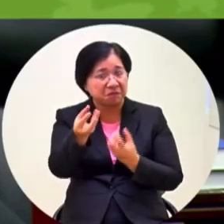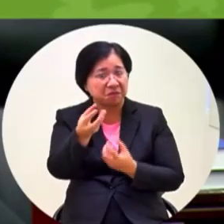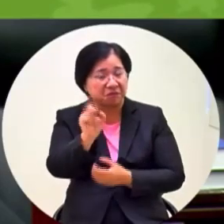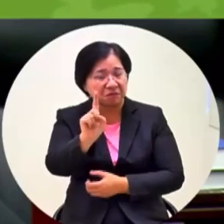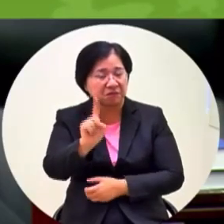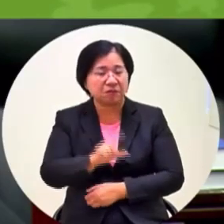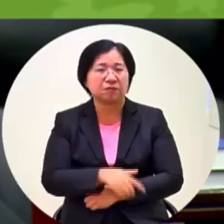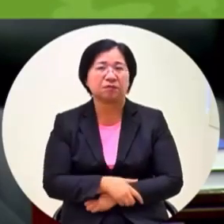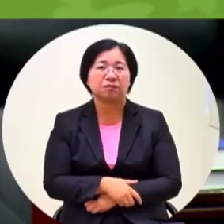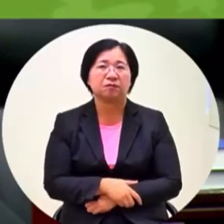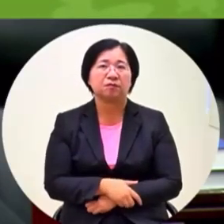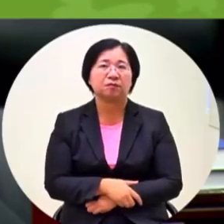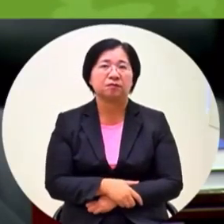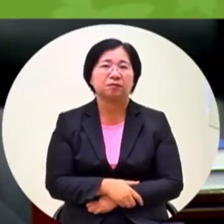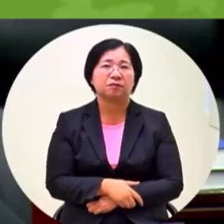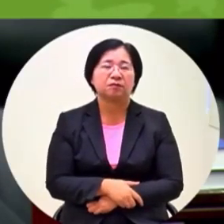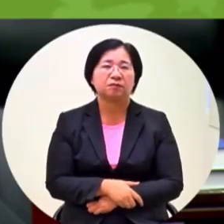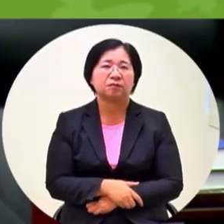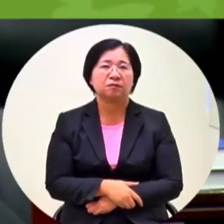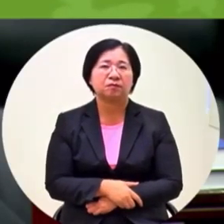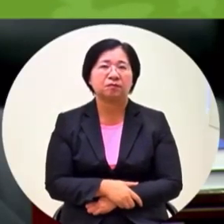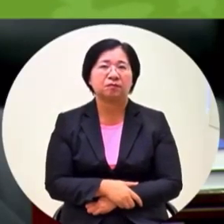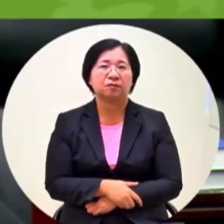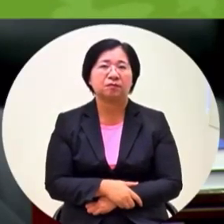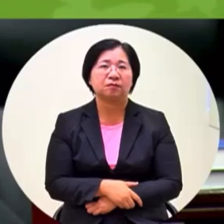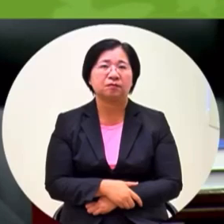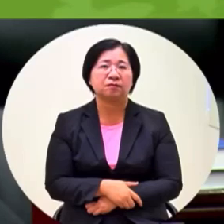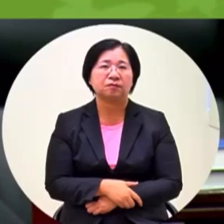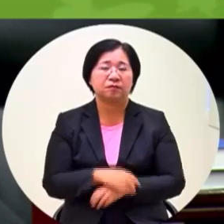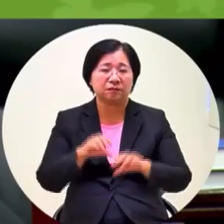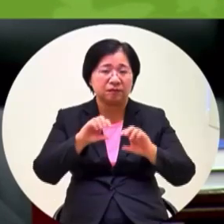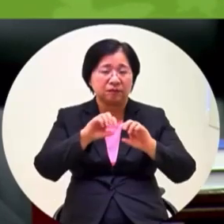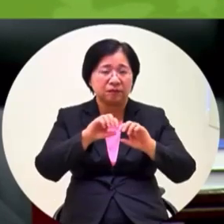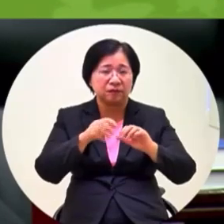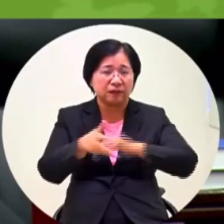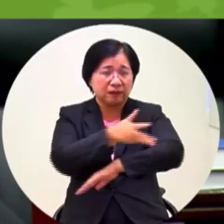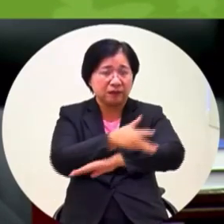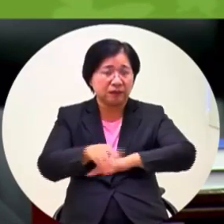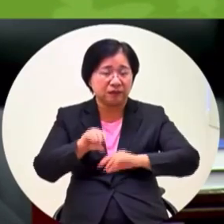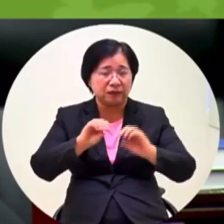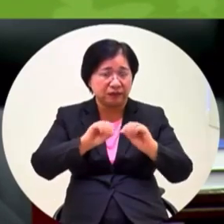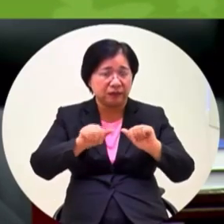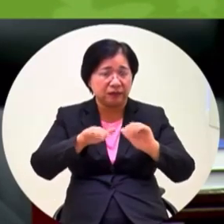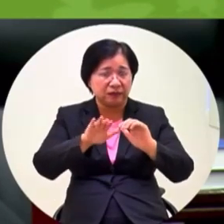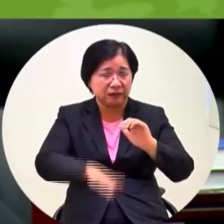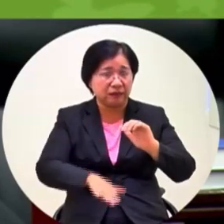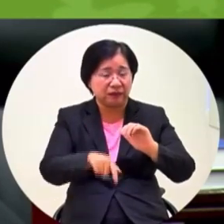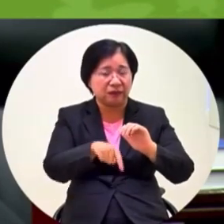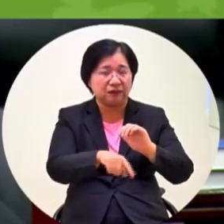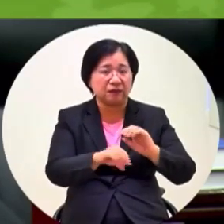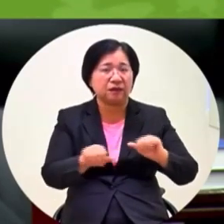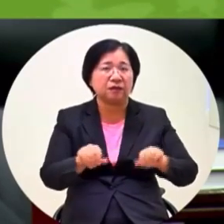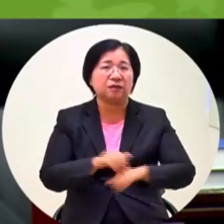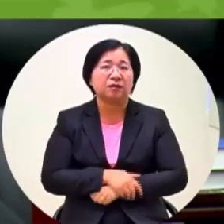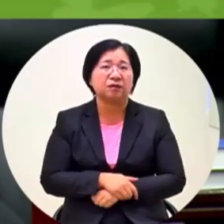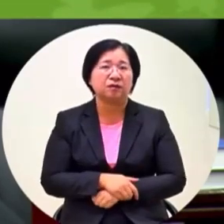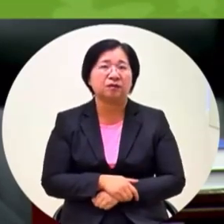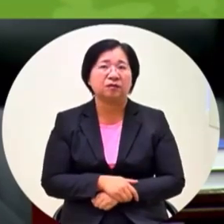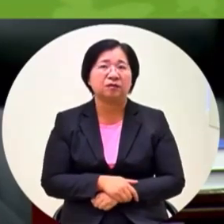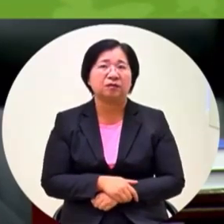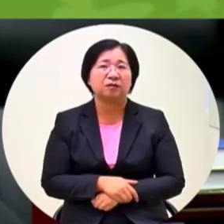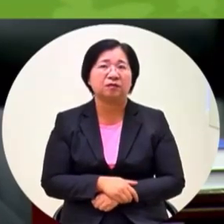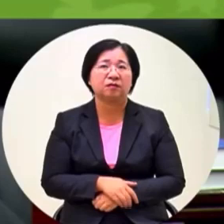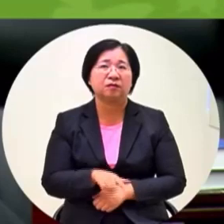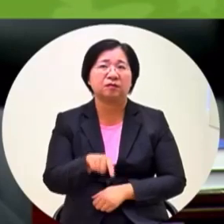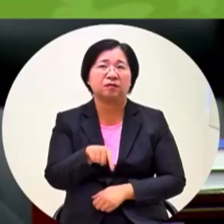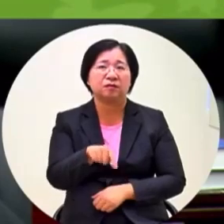就是讲啊，咱的溪底内底，伊用迄个咱的迄个除草桩，但是除草